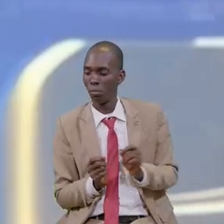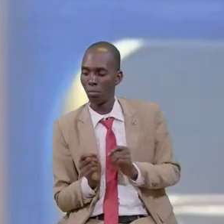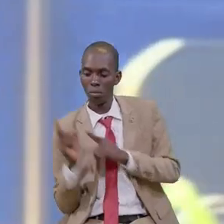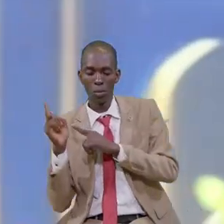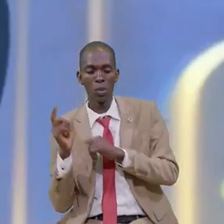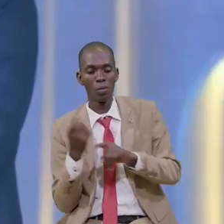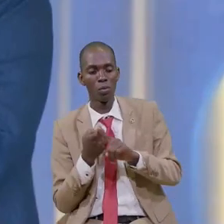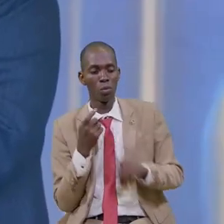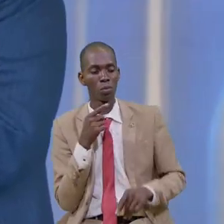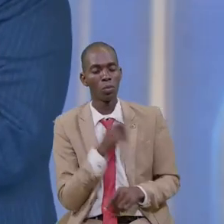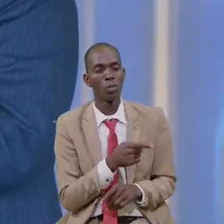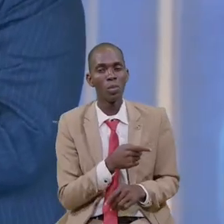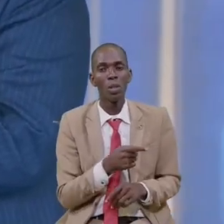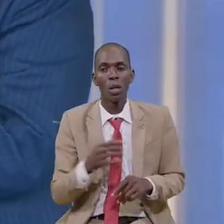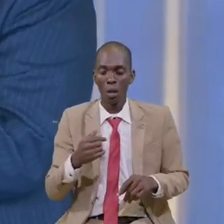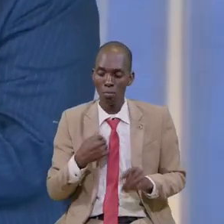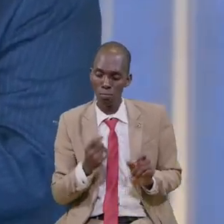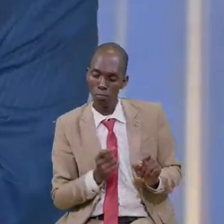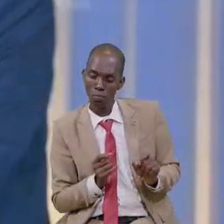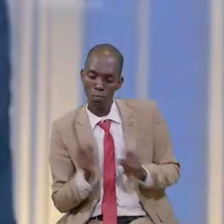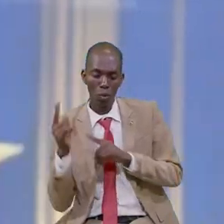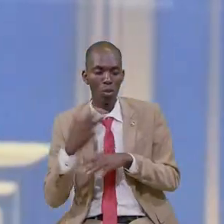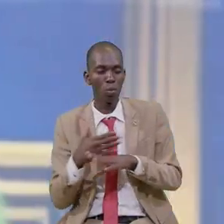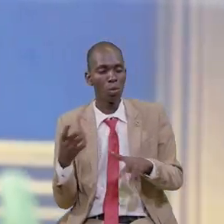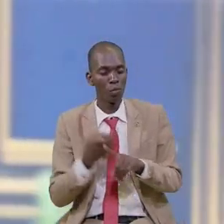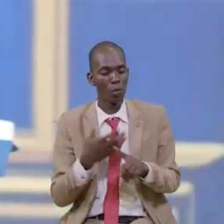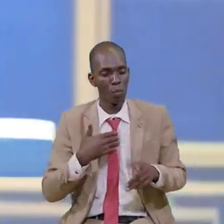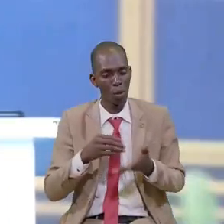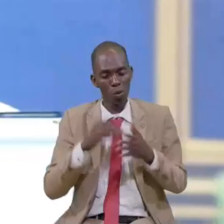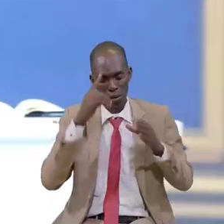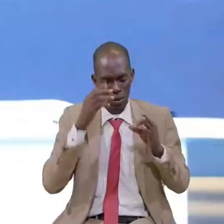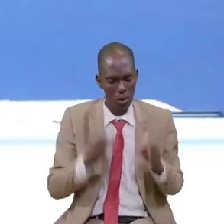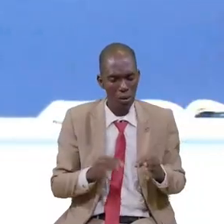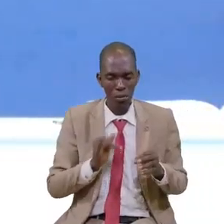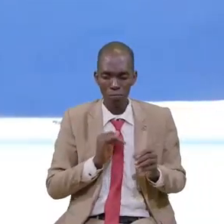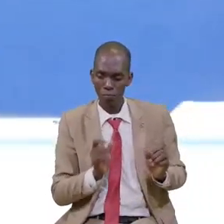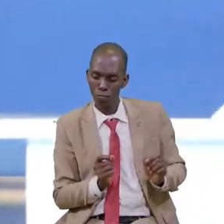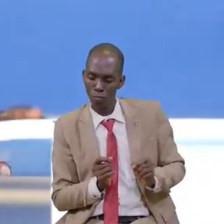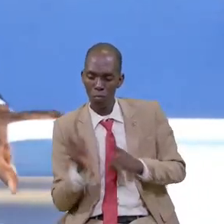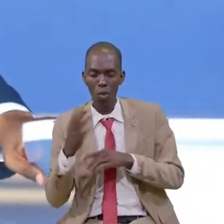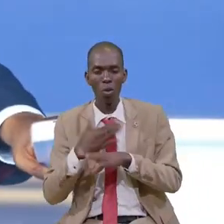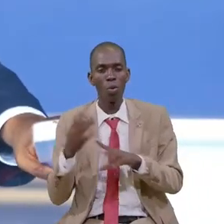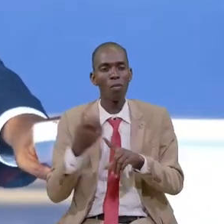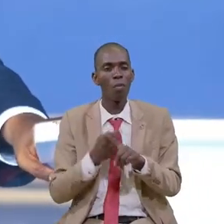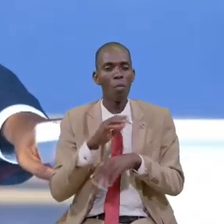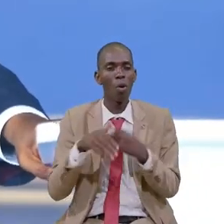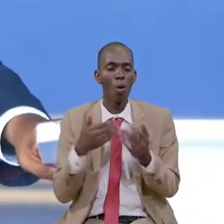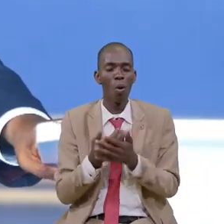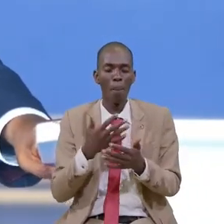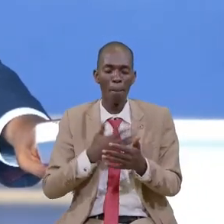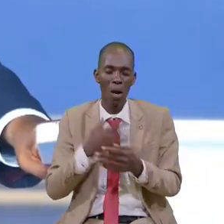objectifs, je m'éloigne de mes décisions, je m'éloigne de toute la vision que